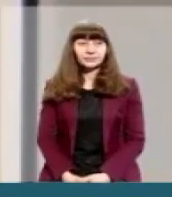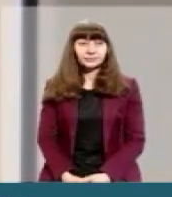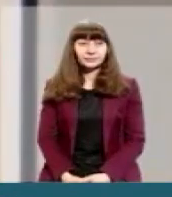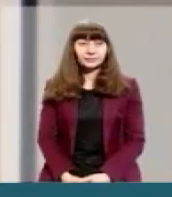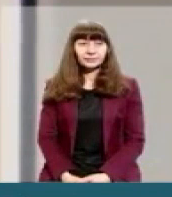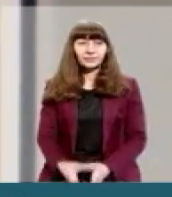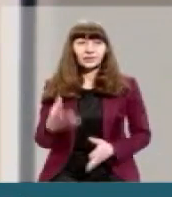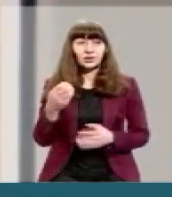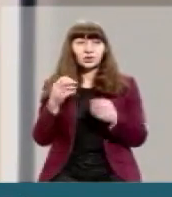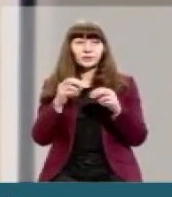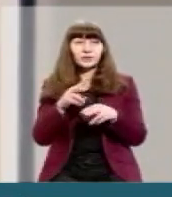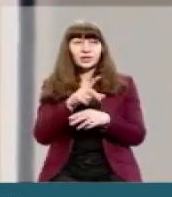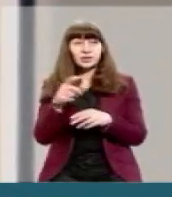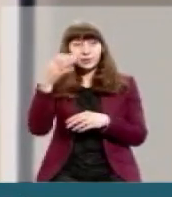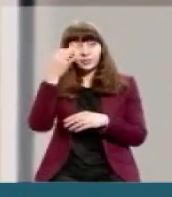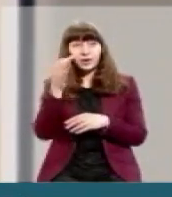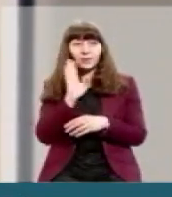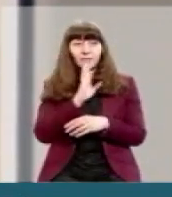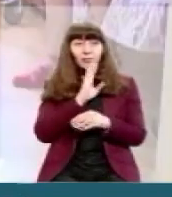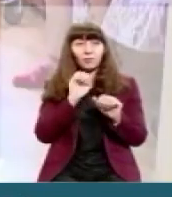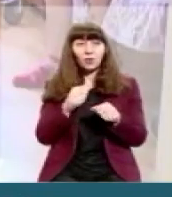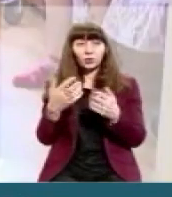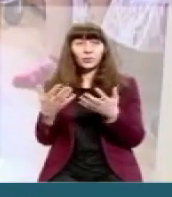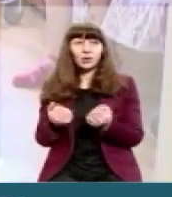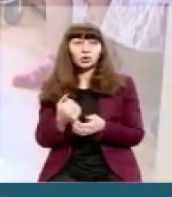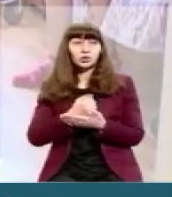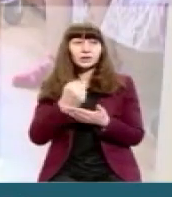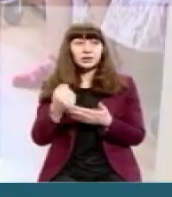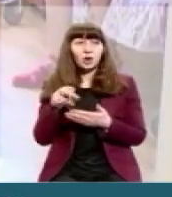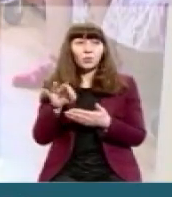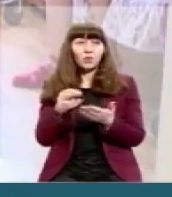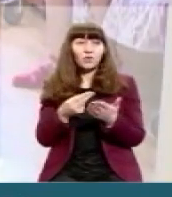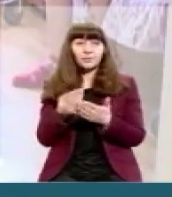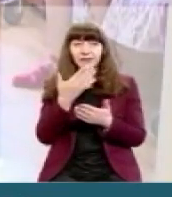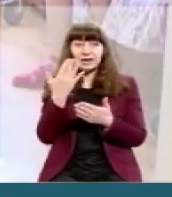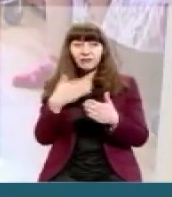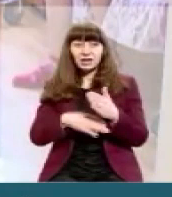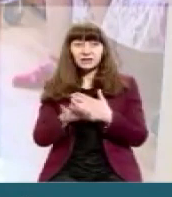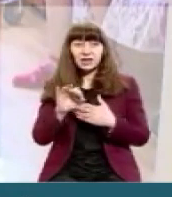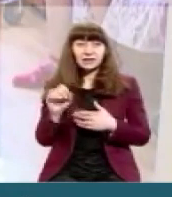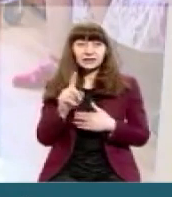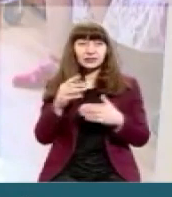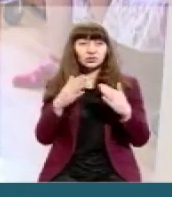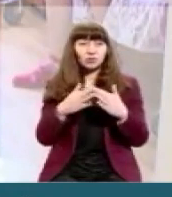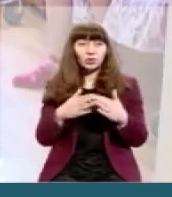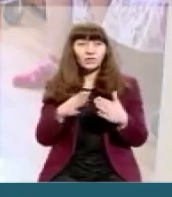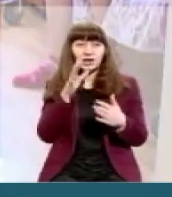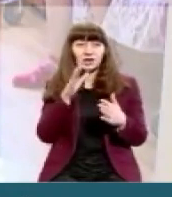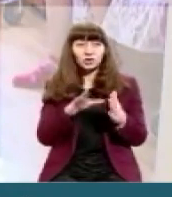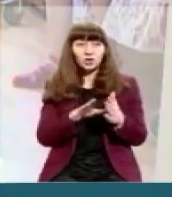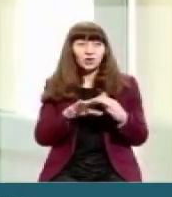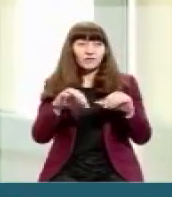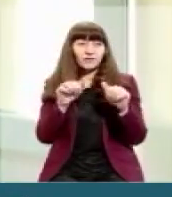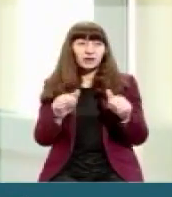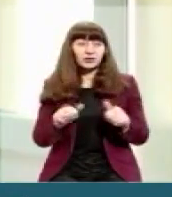отчислений. Кроме того, специалисты напоминают о том, что мамы могут получить назначение по выплатам, не выходя из дома. Государственные услуги в электронном формате